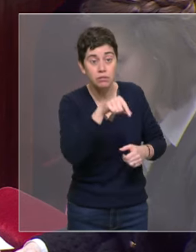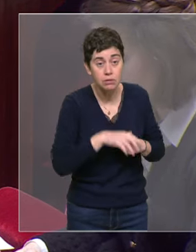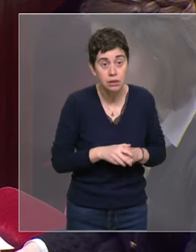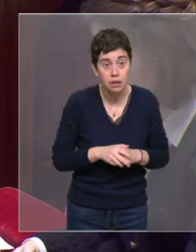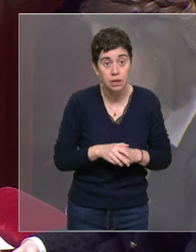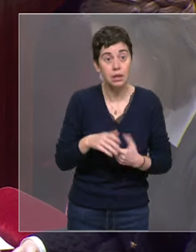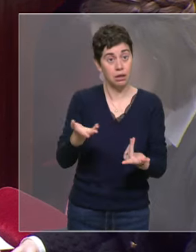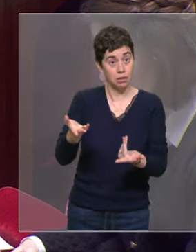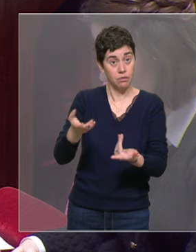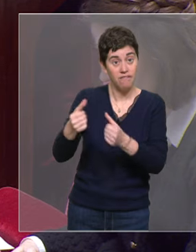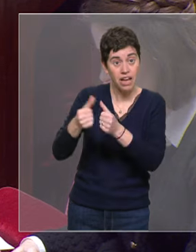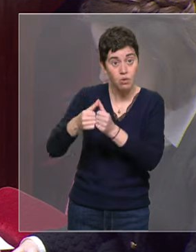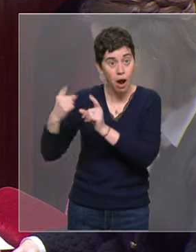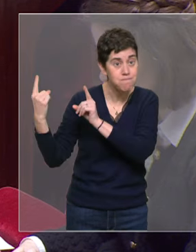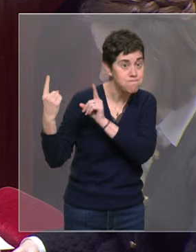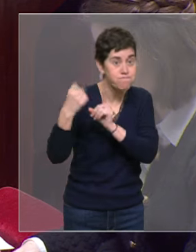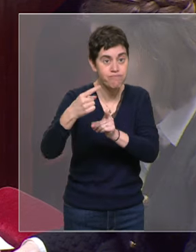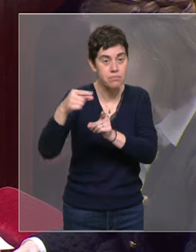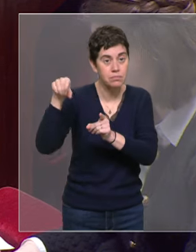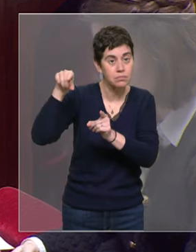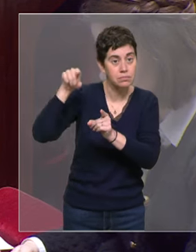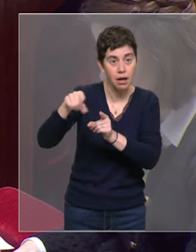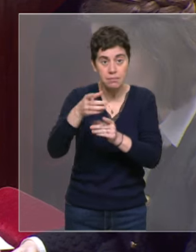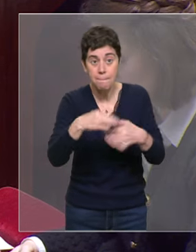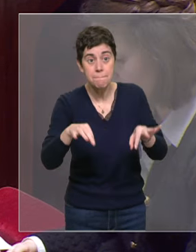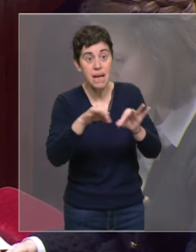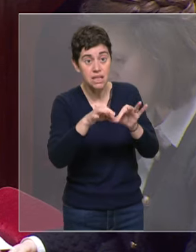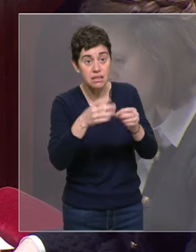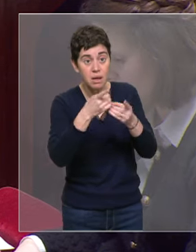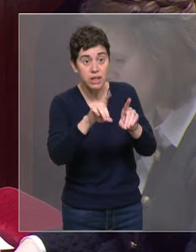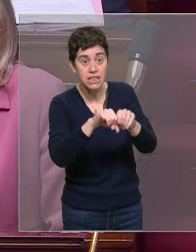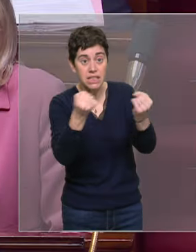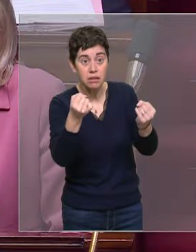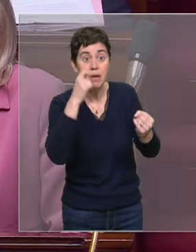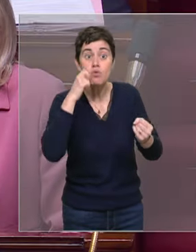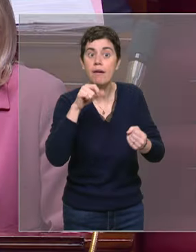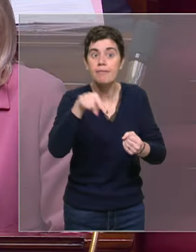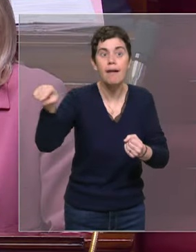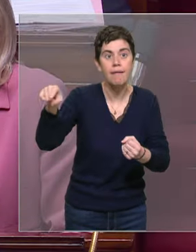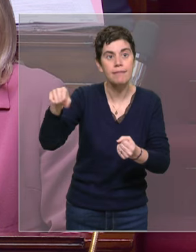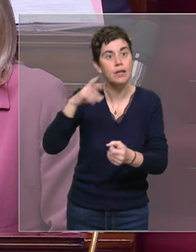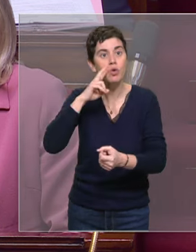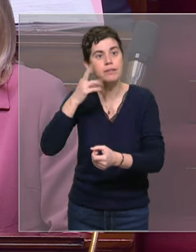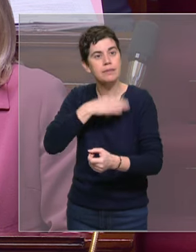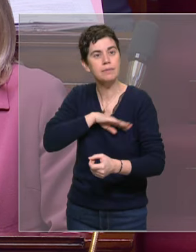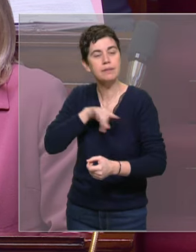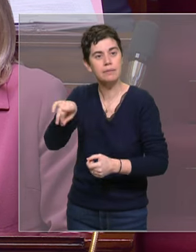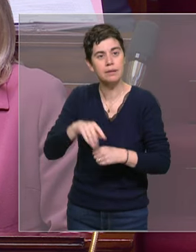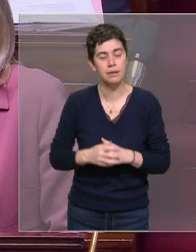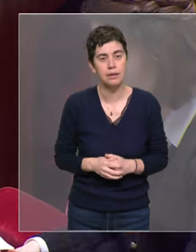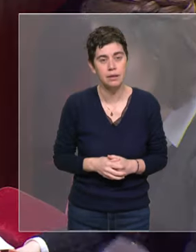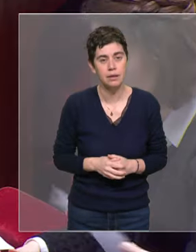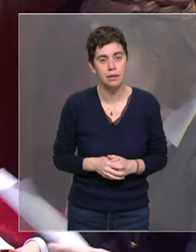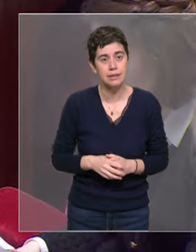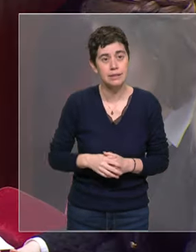un pays, une démocratie, c'est l'Ukraine. Madame la Présidente Le Pen, vous refusez visiblement de voir que ce n'est pas seulement